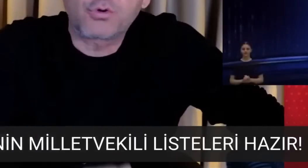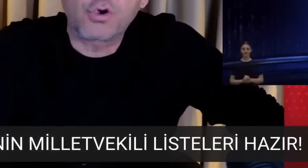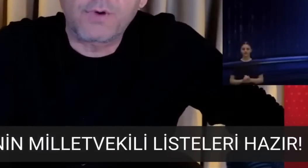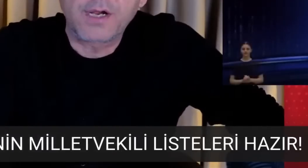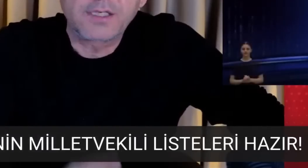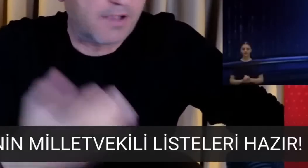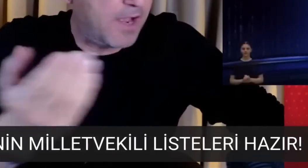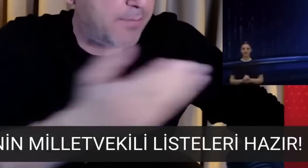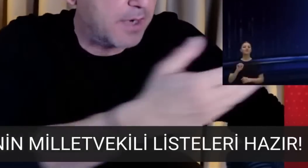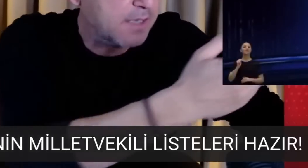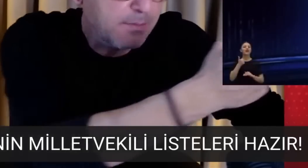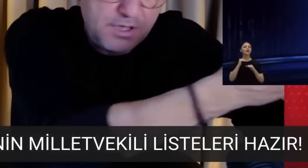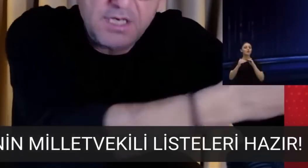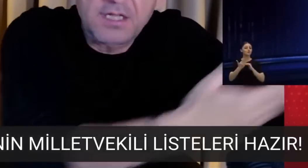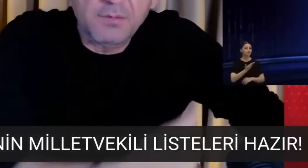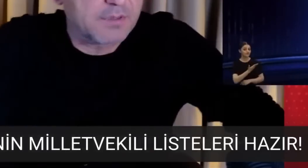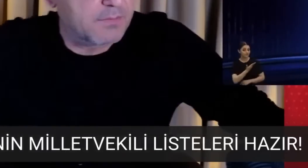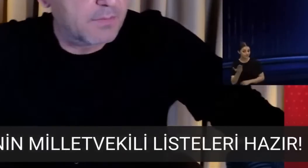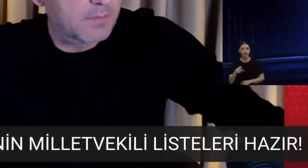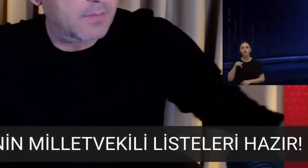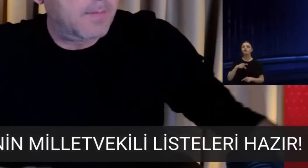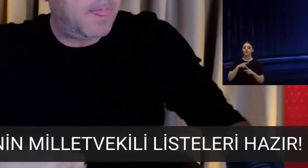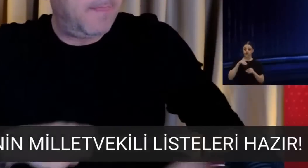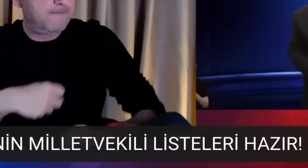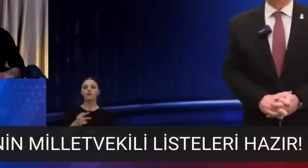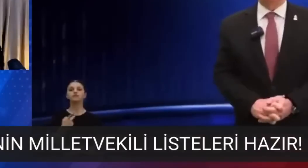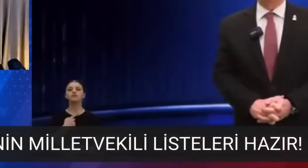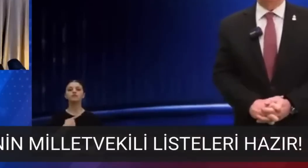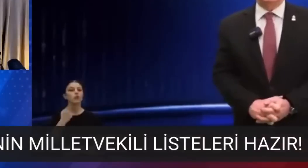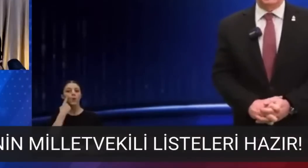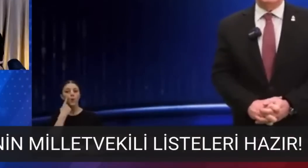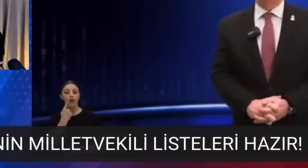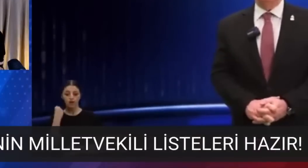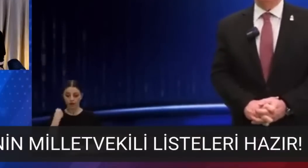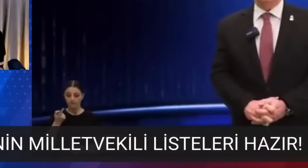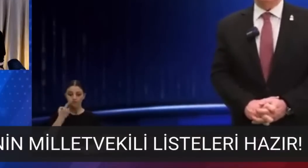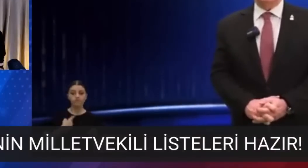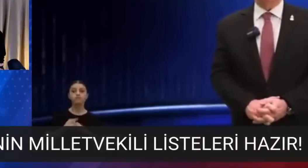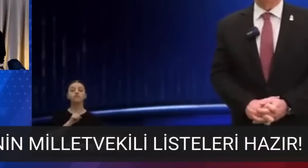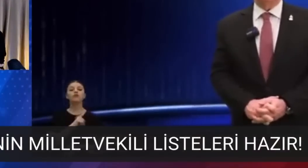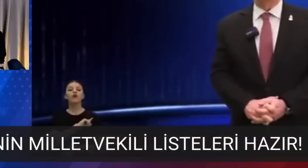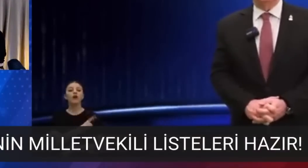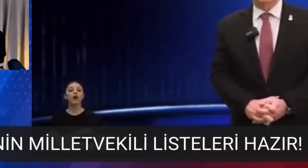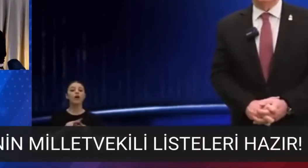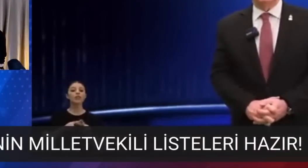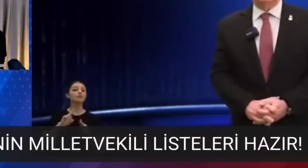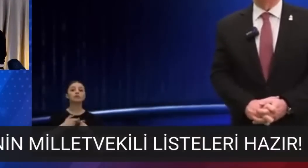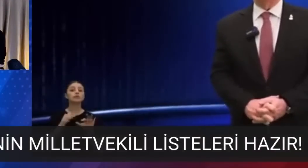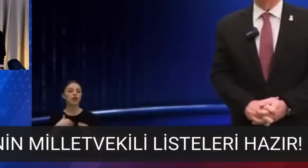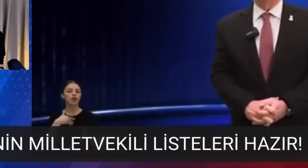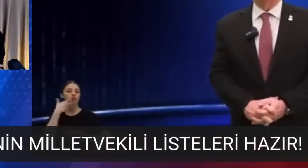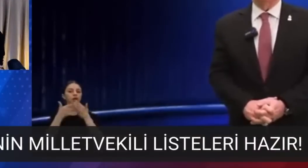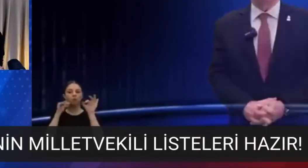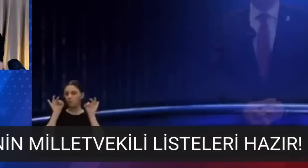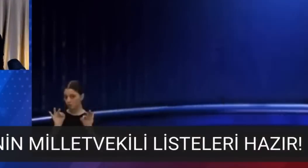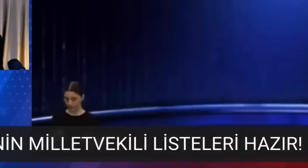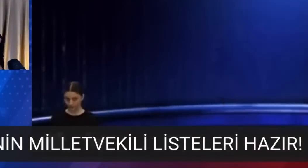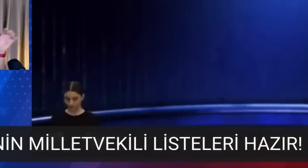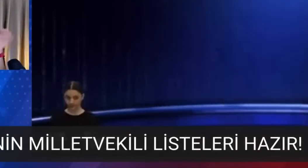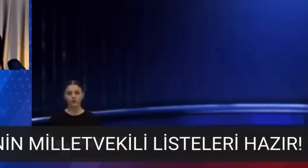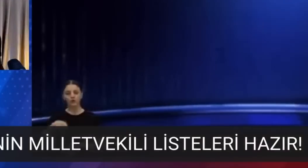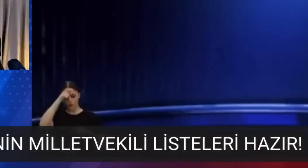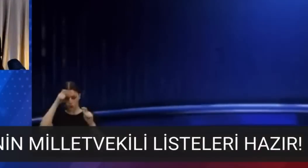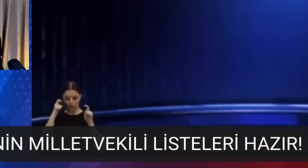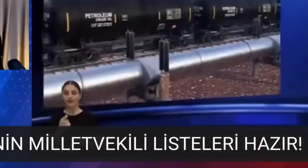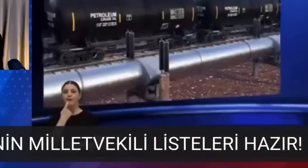%2,5 oyu var Zafer var bugün Zafer partisinin yenilenebilir enerji projelerini anlatmışlar